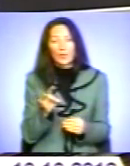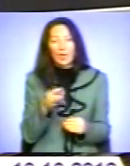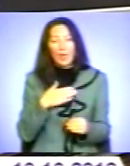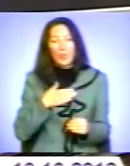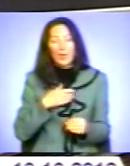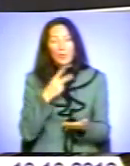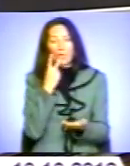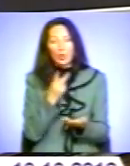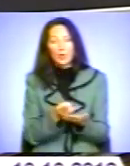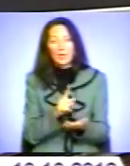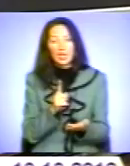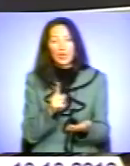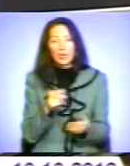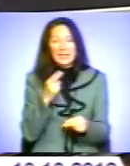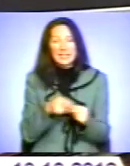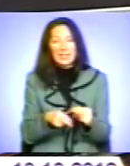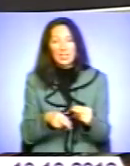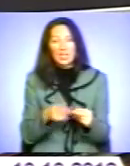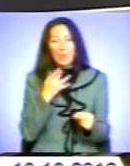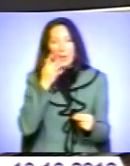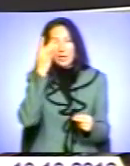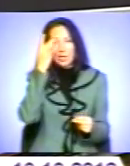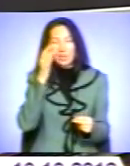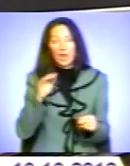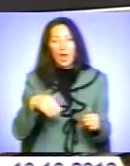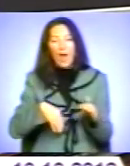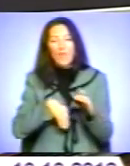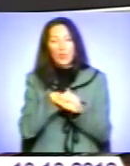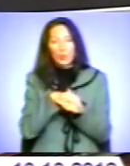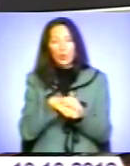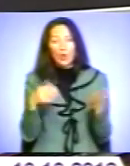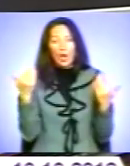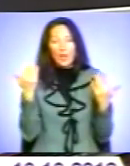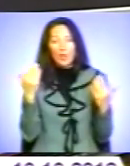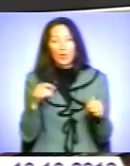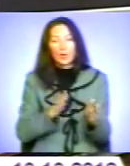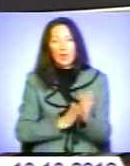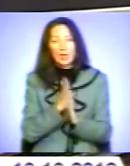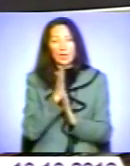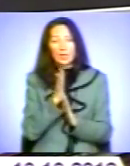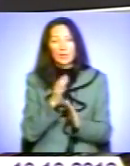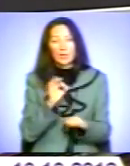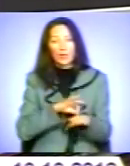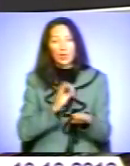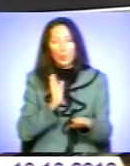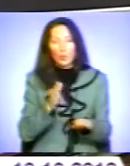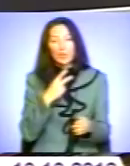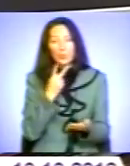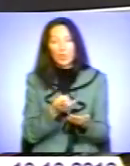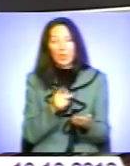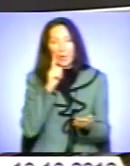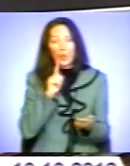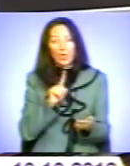Ми прогнозували, що з закінченням літніх відпусток, канікул, ріст захворюваності буде спостерігати. Поки